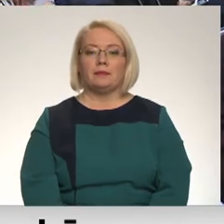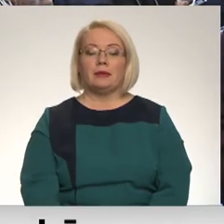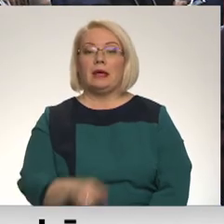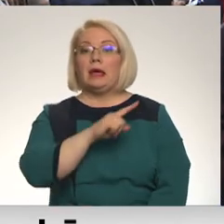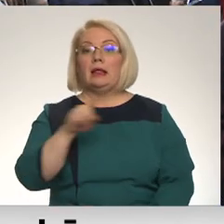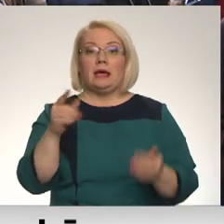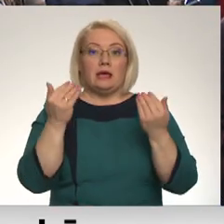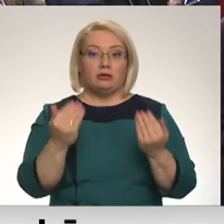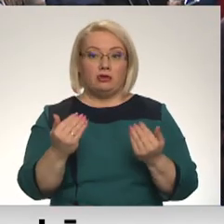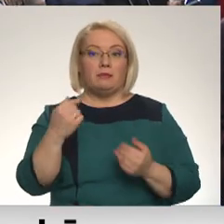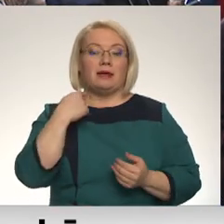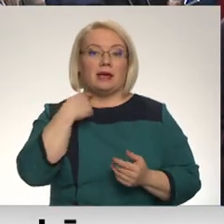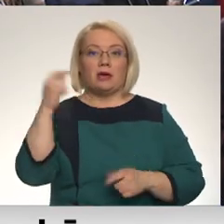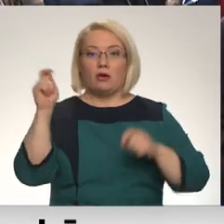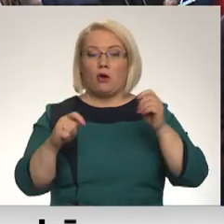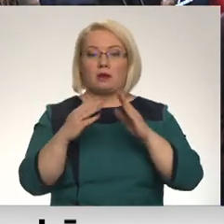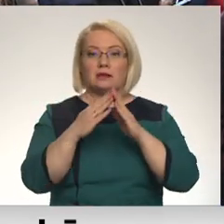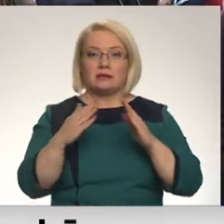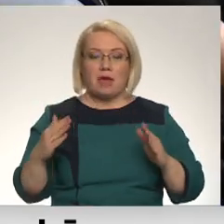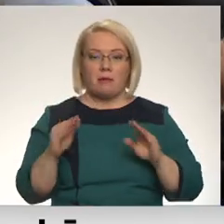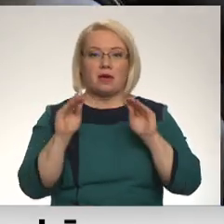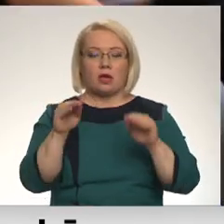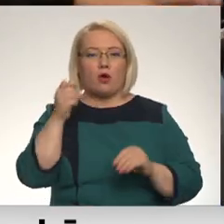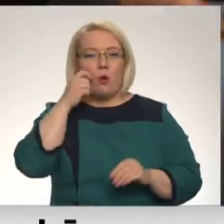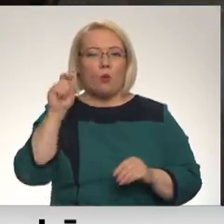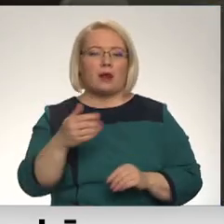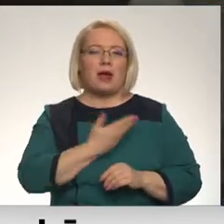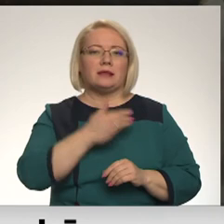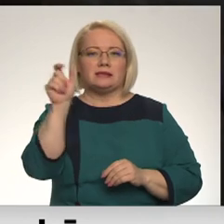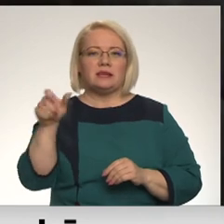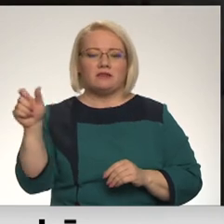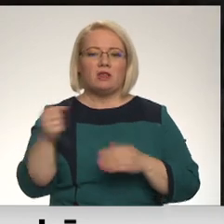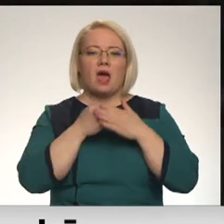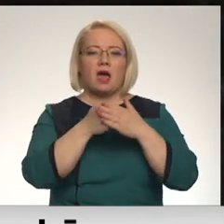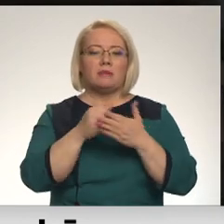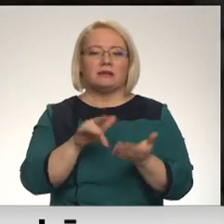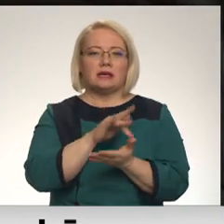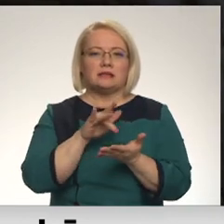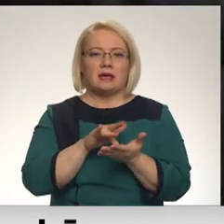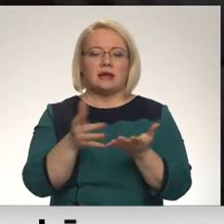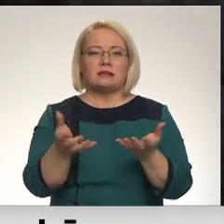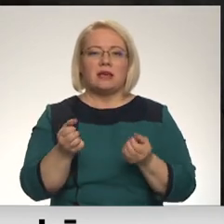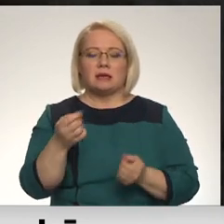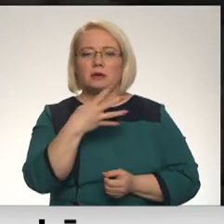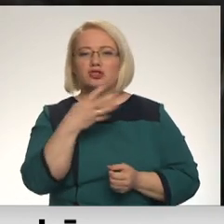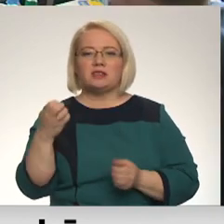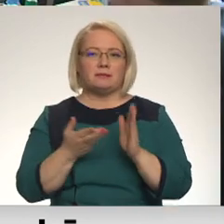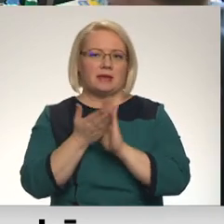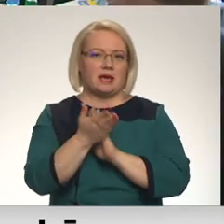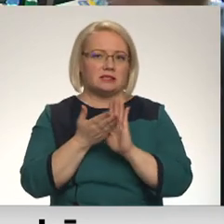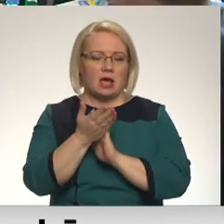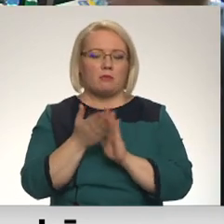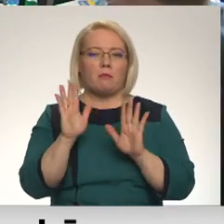Līdz šim Rīgas kongresu namā ierīkotajā Ukrainas iedzīvotāju atbalsta centrā saņemti ap 400 iesniegumu